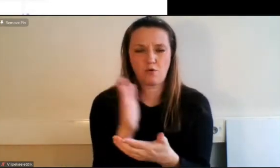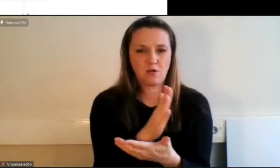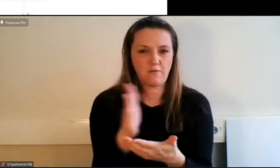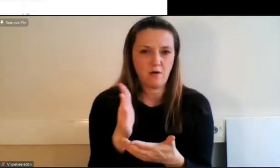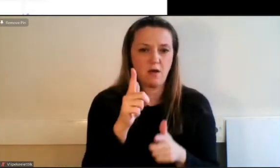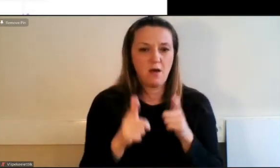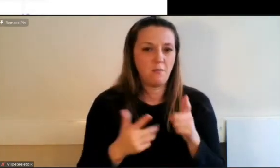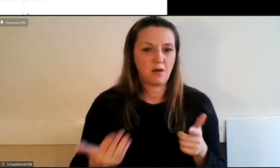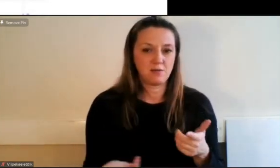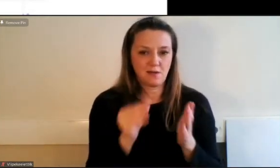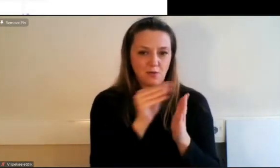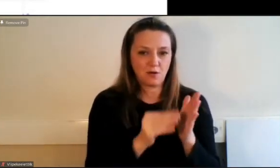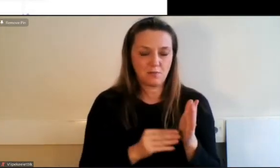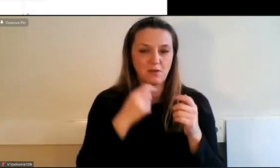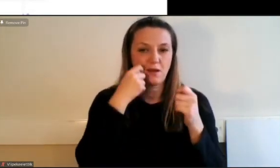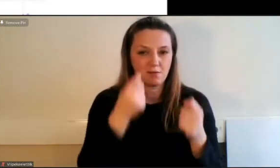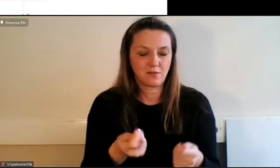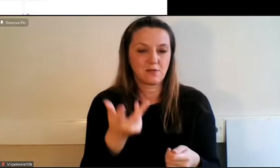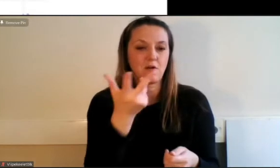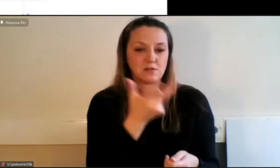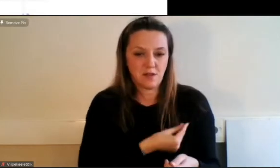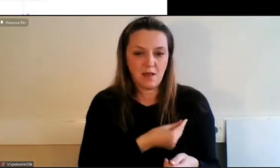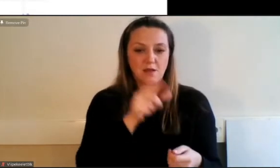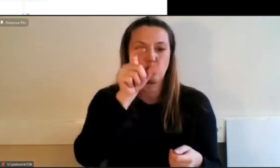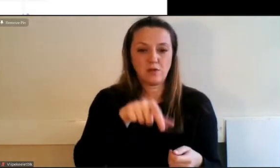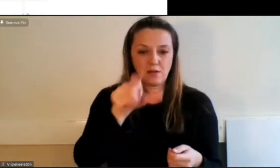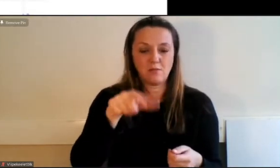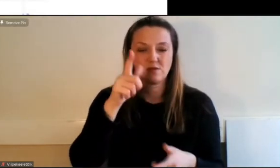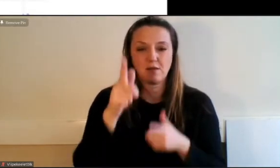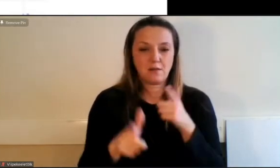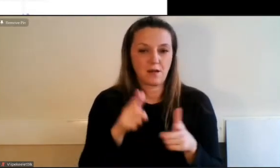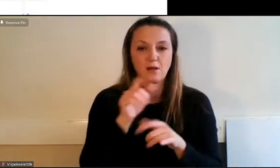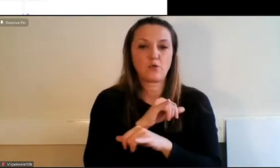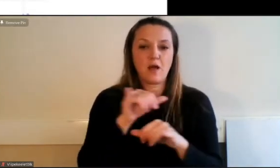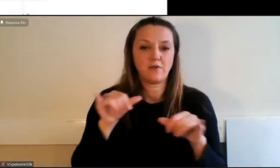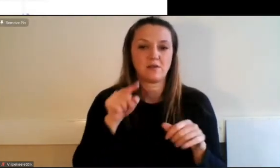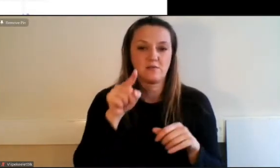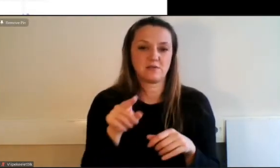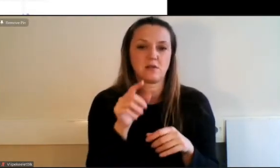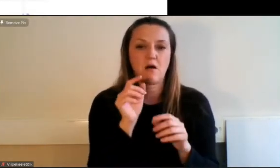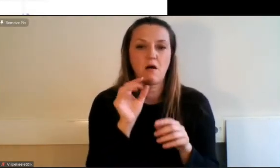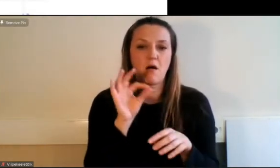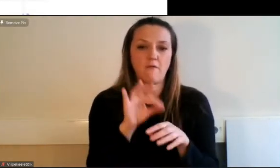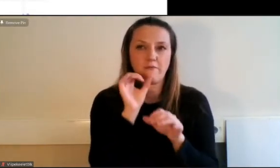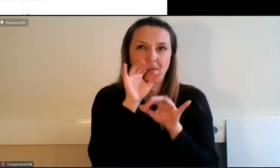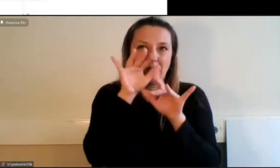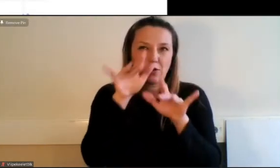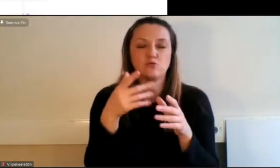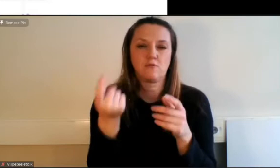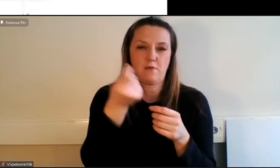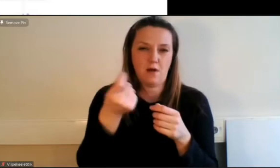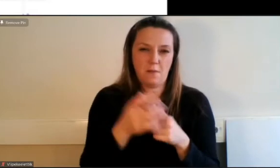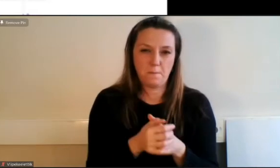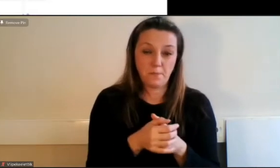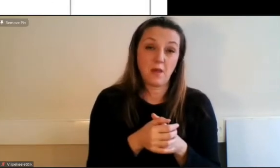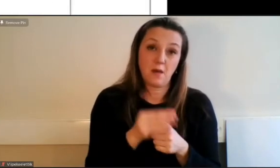inimestel, aga nende immuunsüsteem saab sellest viirusest kiiremini jagu ja nad levitavad lühemat